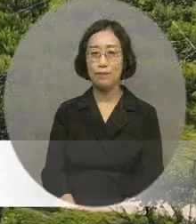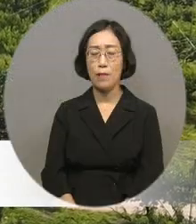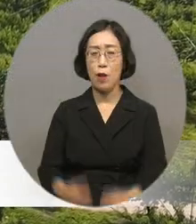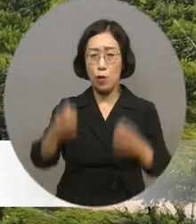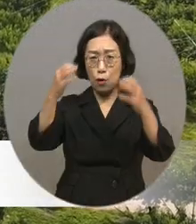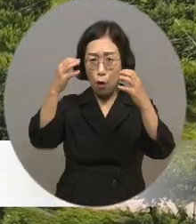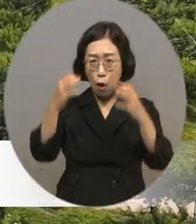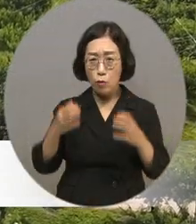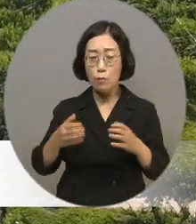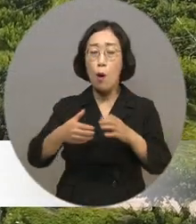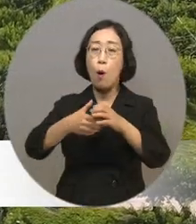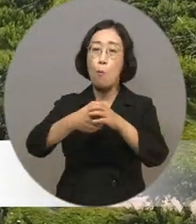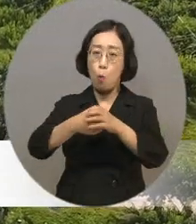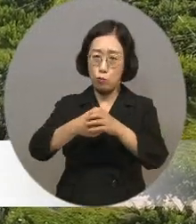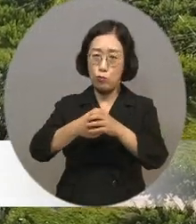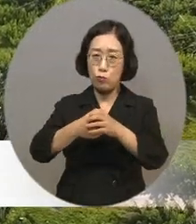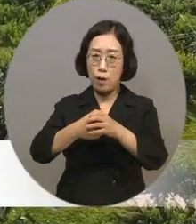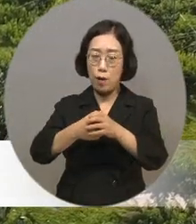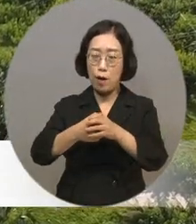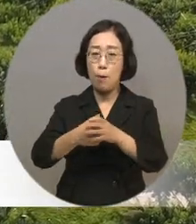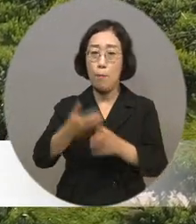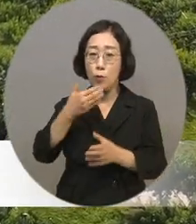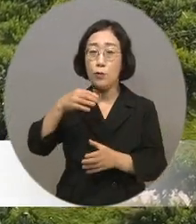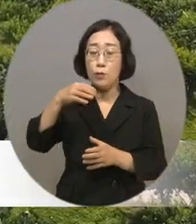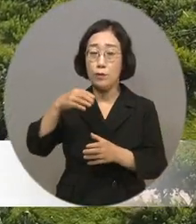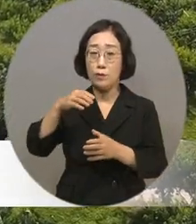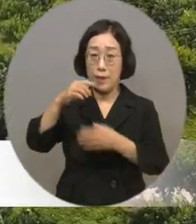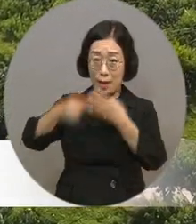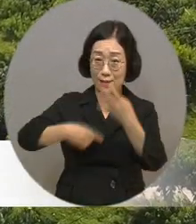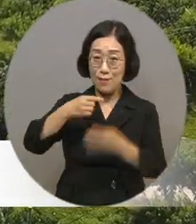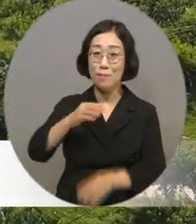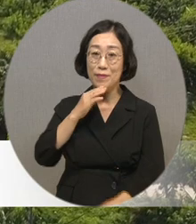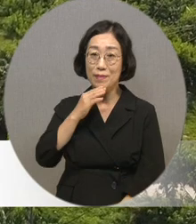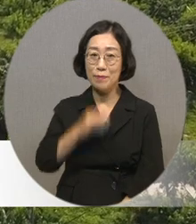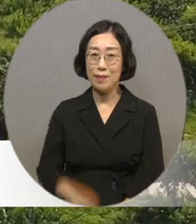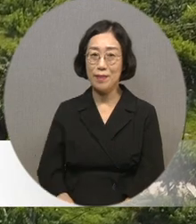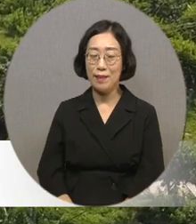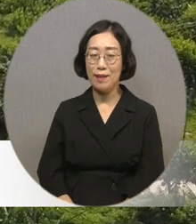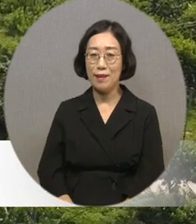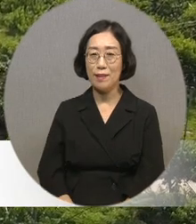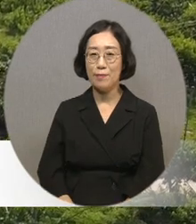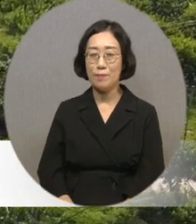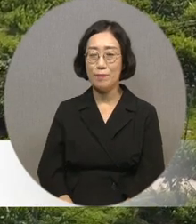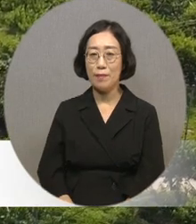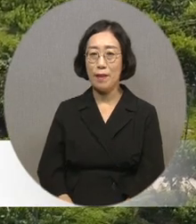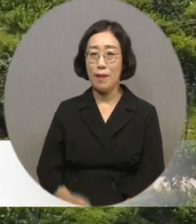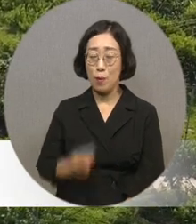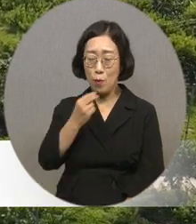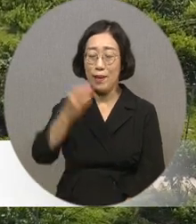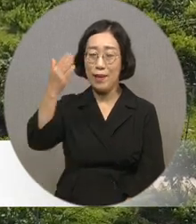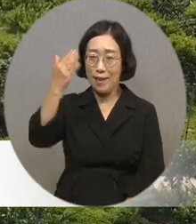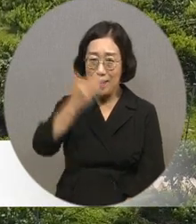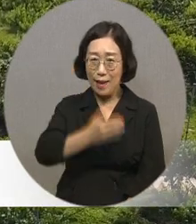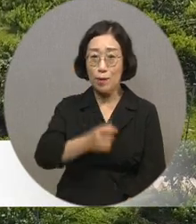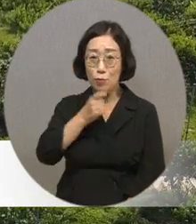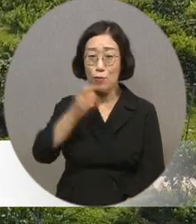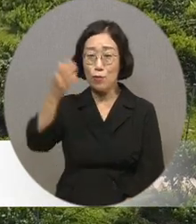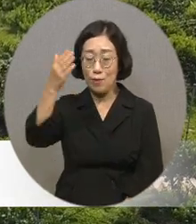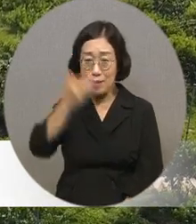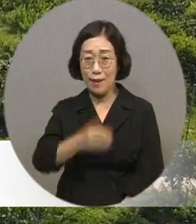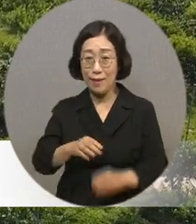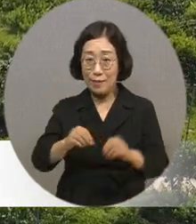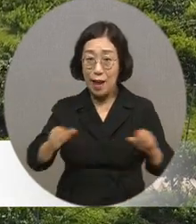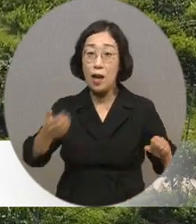여름은 복숭아의 계절이기도 합니다. 그 중에서도 순천 월등 복숭아는 맑은 공기, 깨끗한 물, 양질의